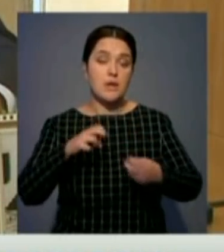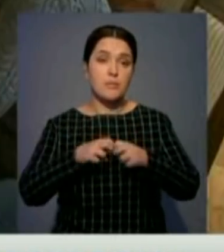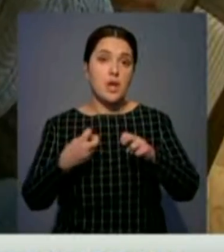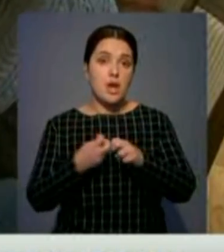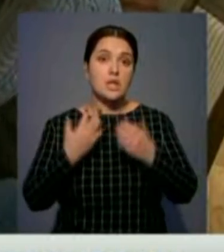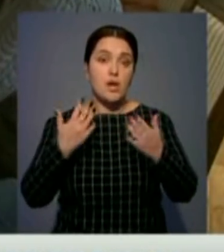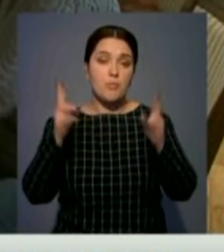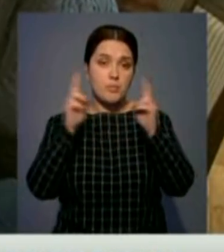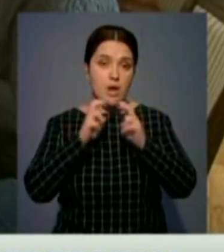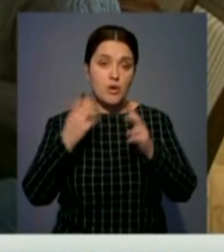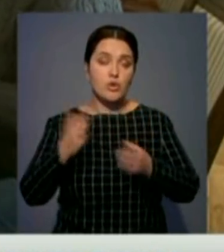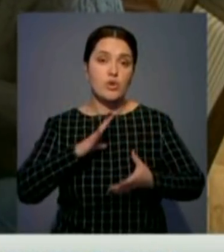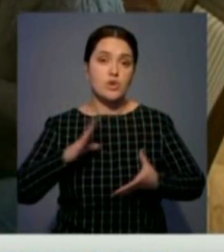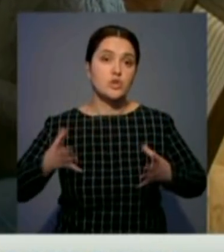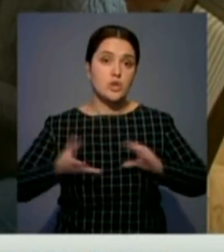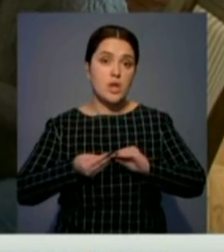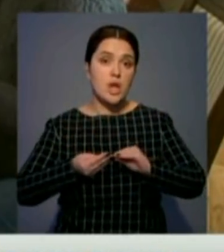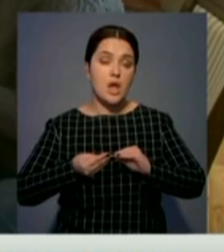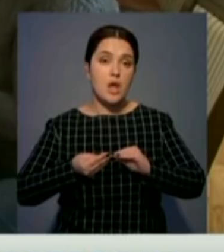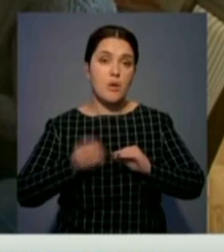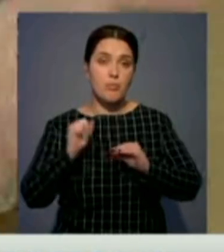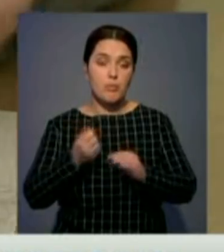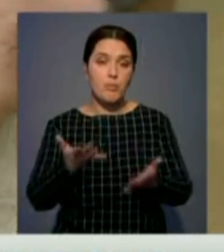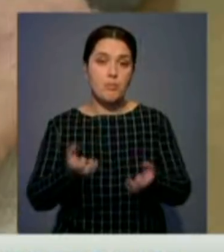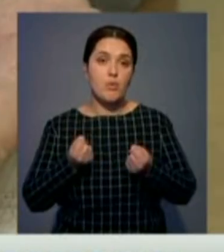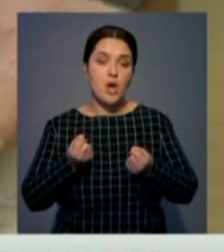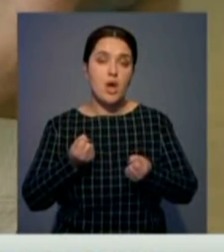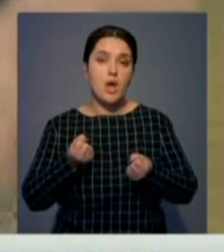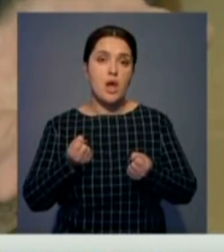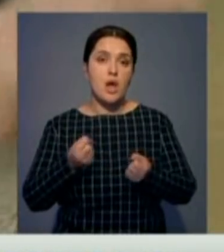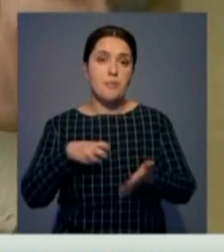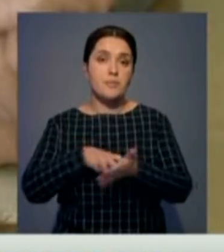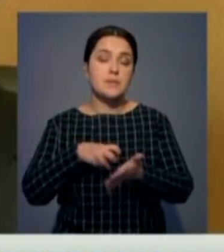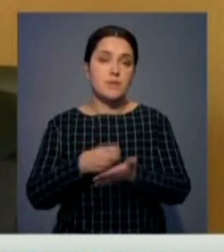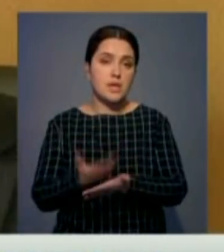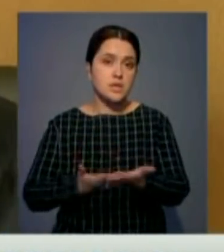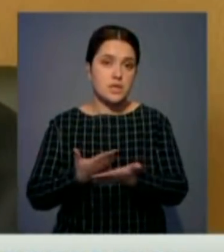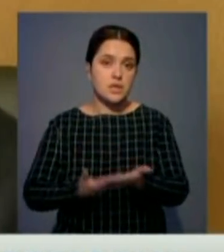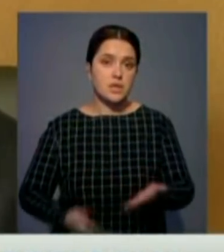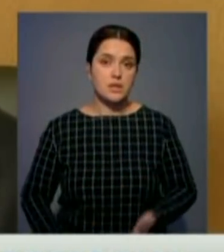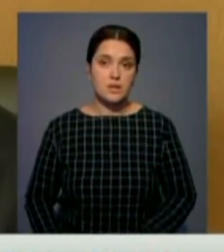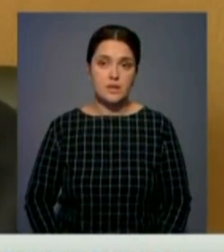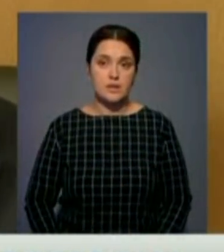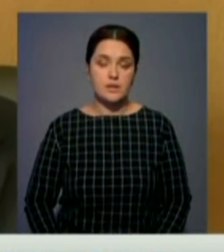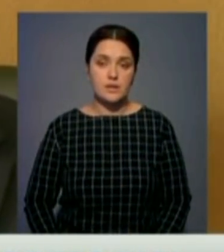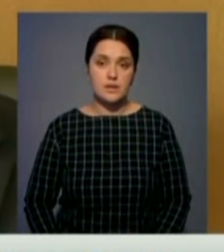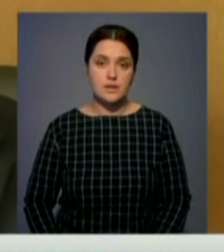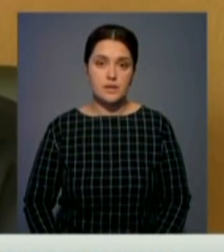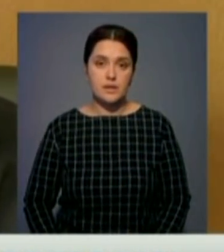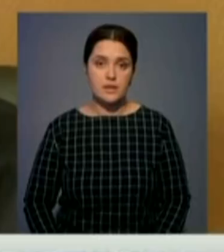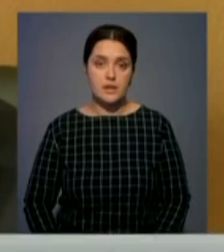требует проверки, то по ее итогам потребители получат письменное разъяснение. В основном